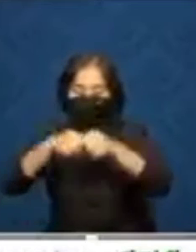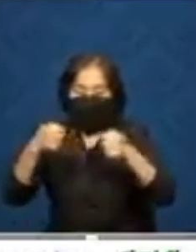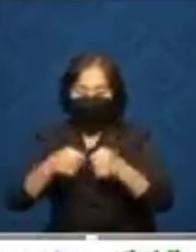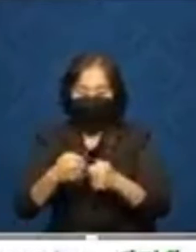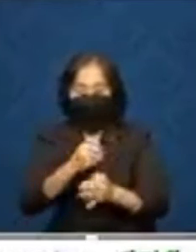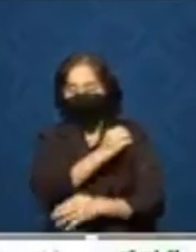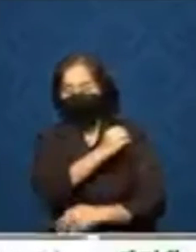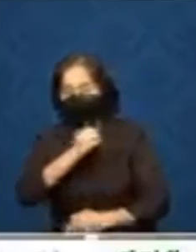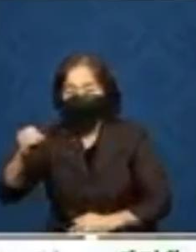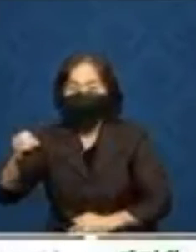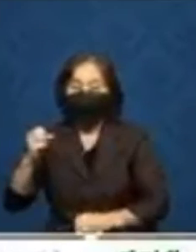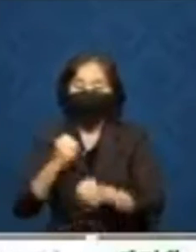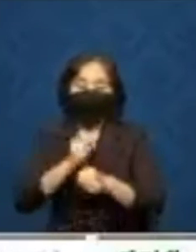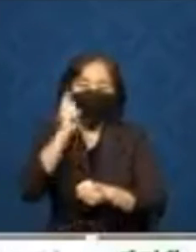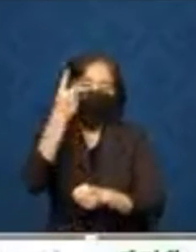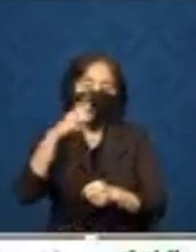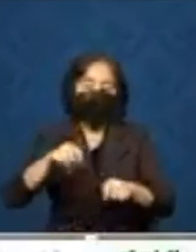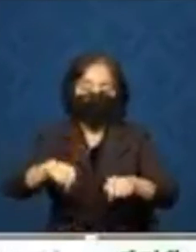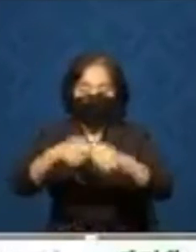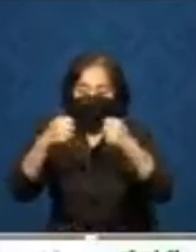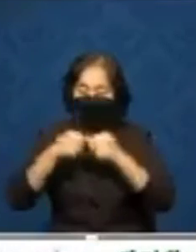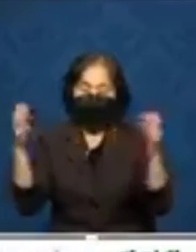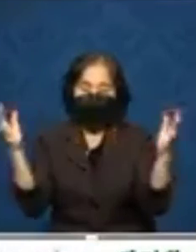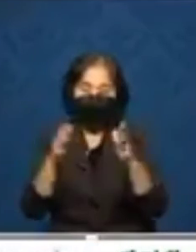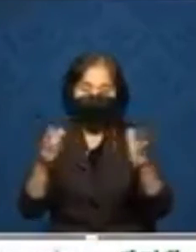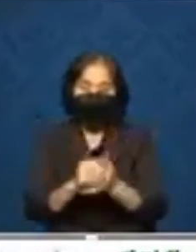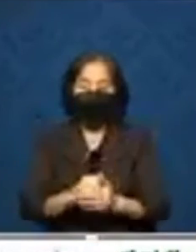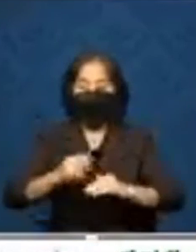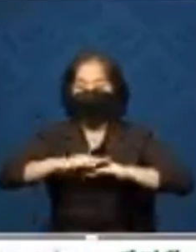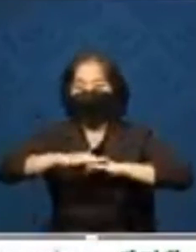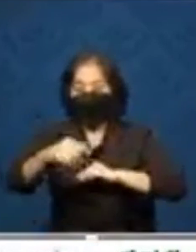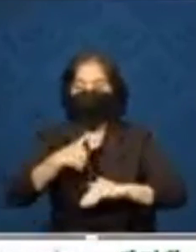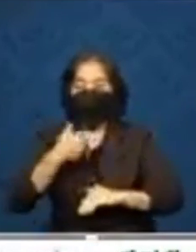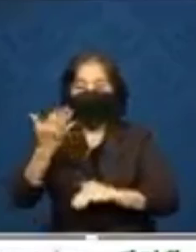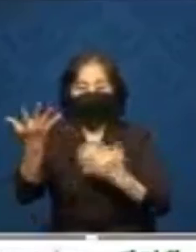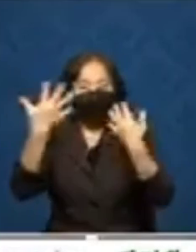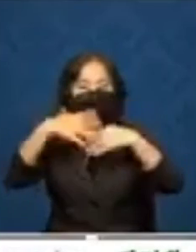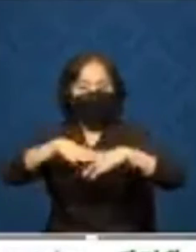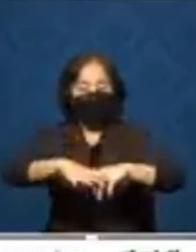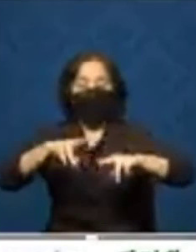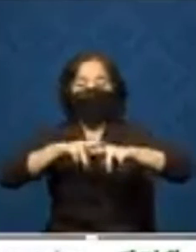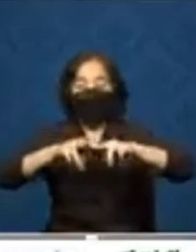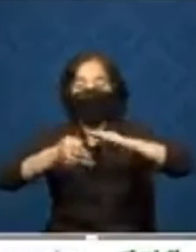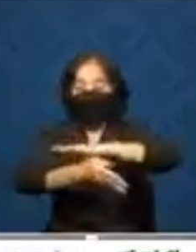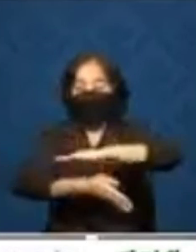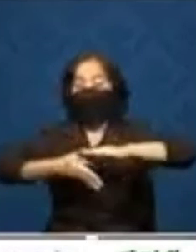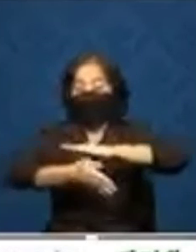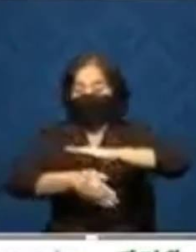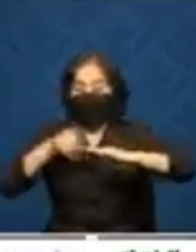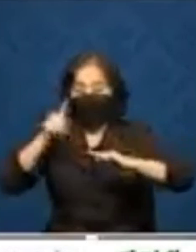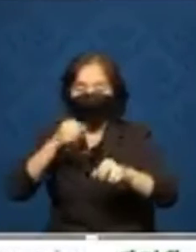เลยทำให้มีสภาพชำรุดเสียหายอย่างมากดิฉันขอประสานการรถไฟแห่งประเทศไทยได้ทำ